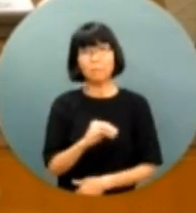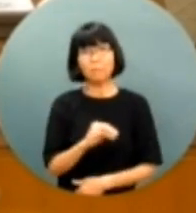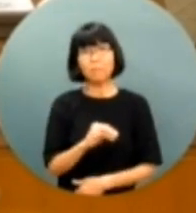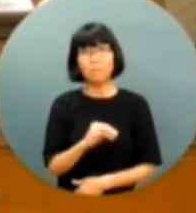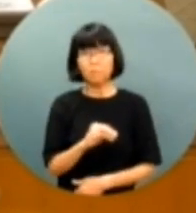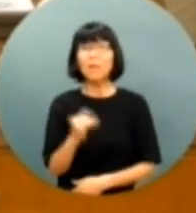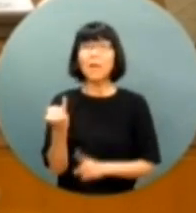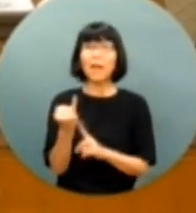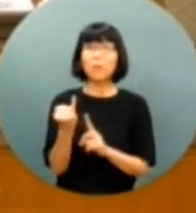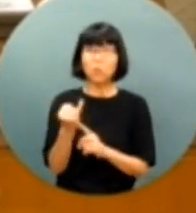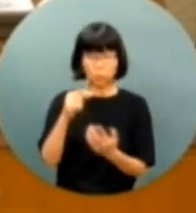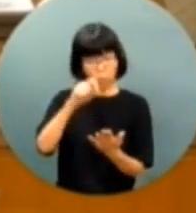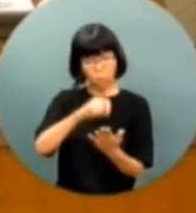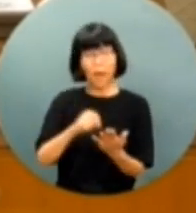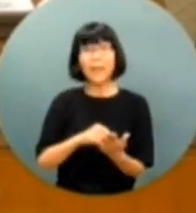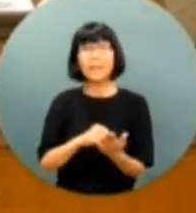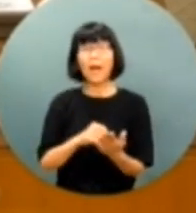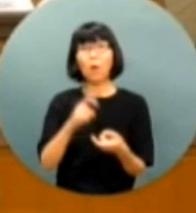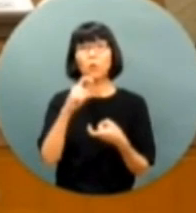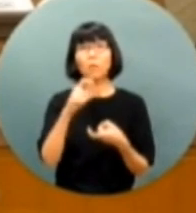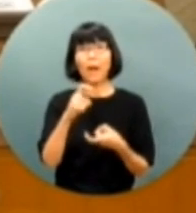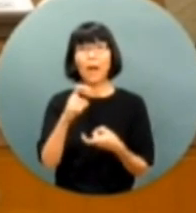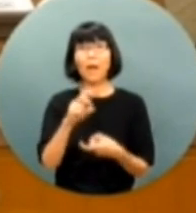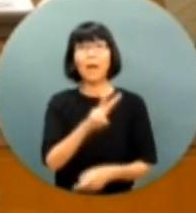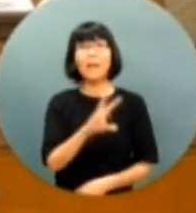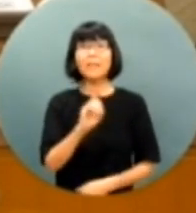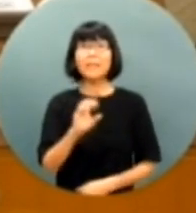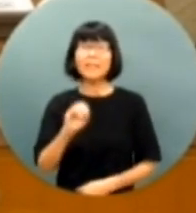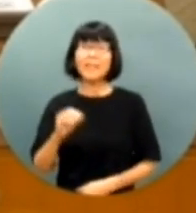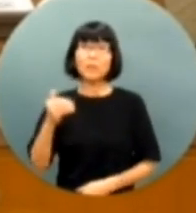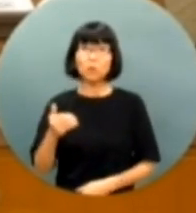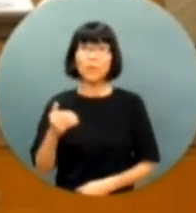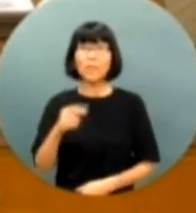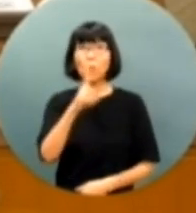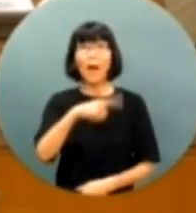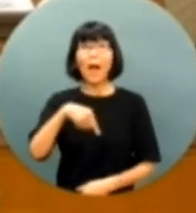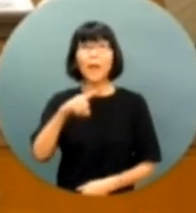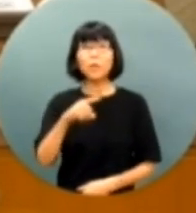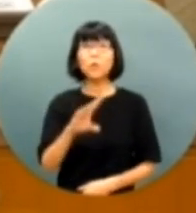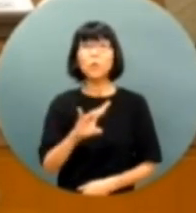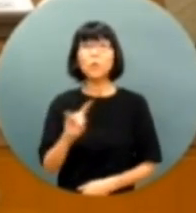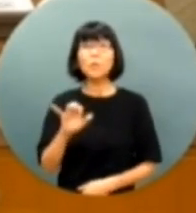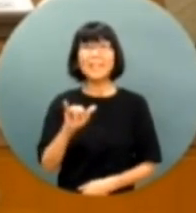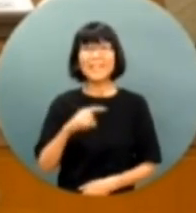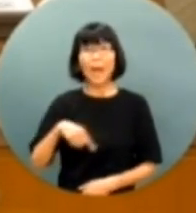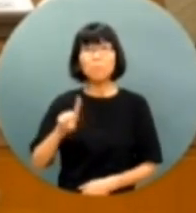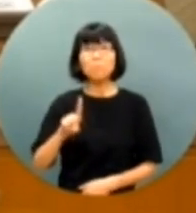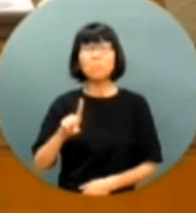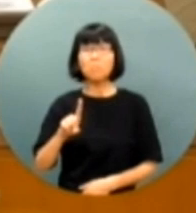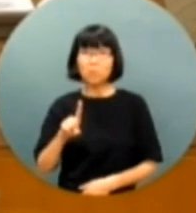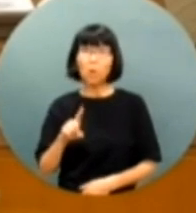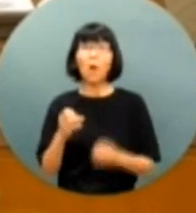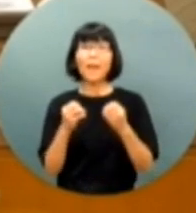てであると言われております。また、2009年にはユーキャン新語・流行語大賞にノミネートされております。ウィキ